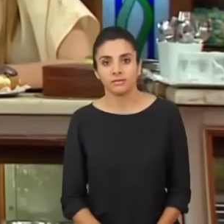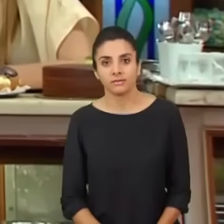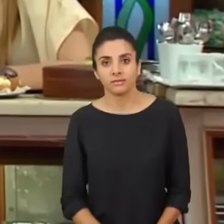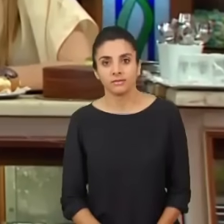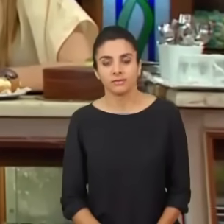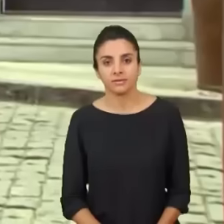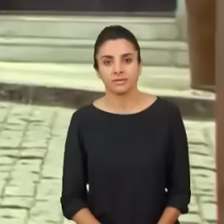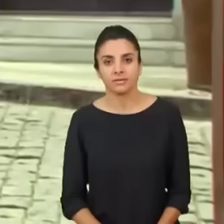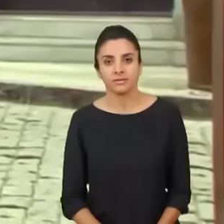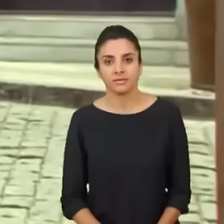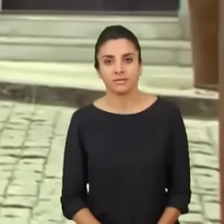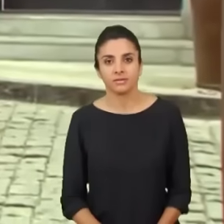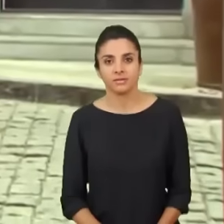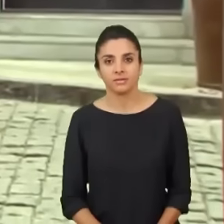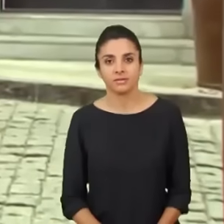geçirdi.